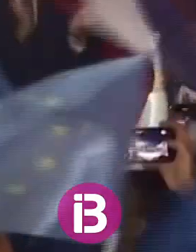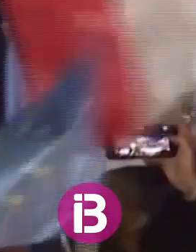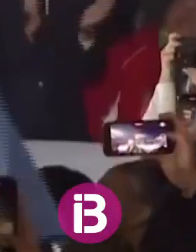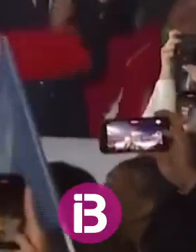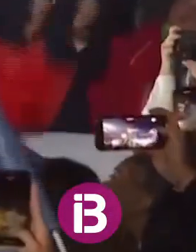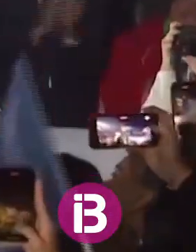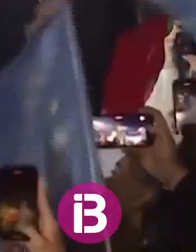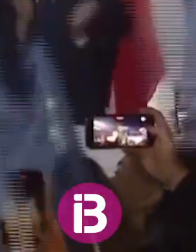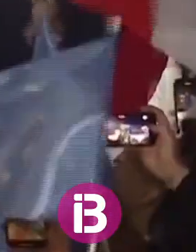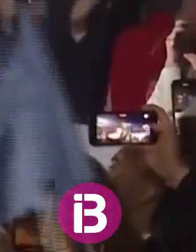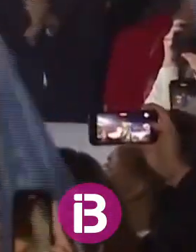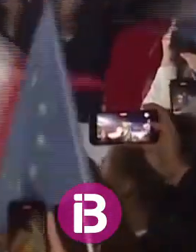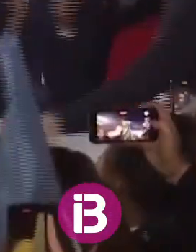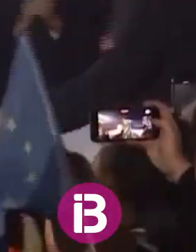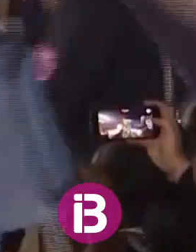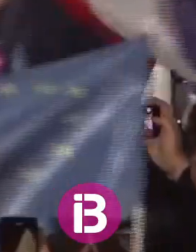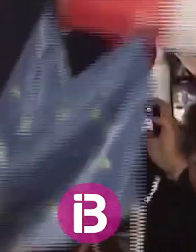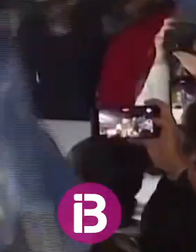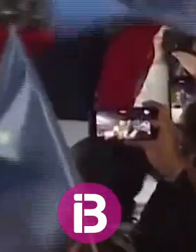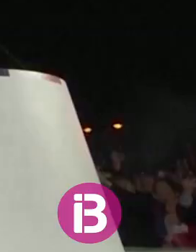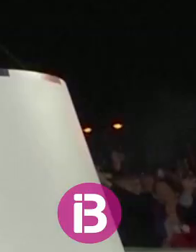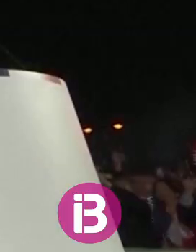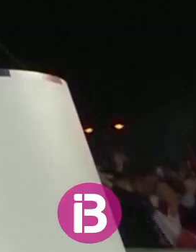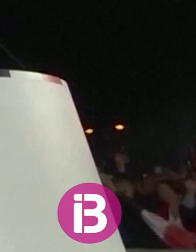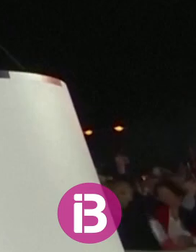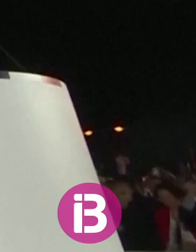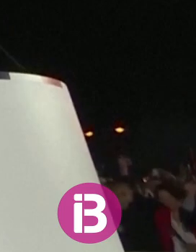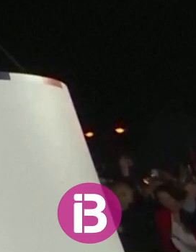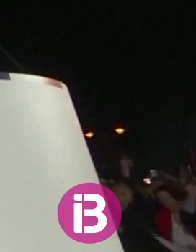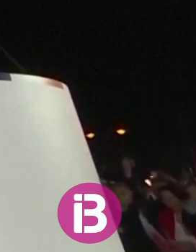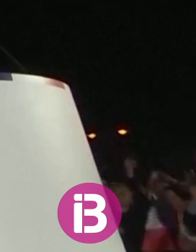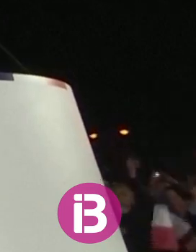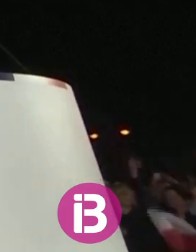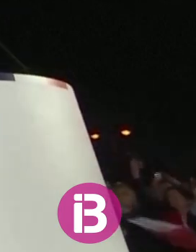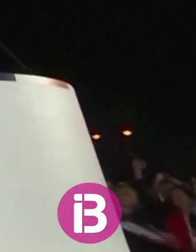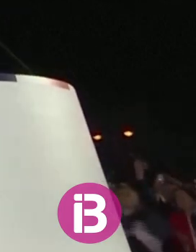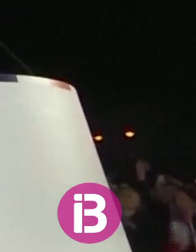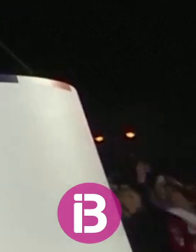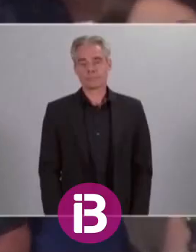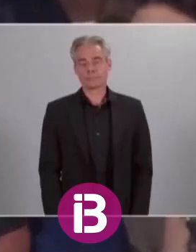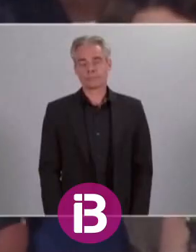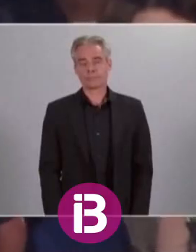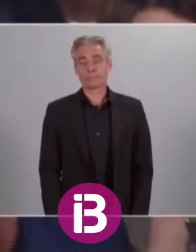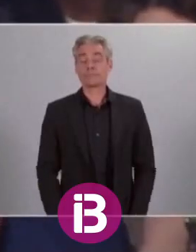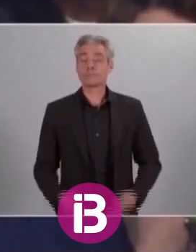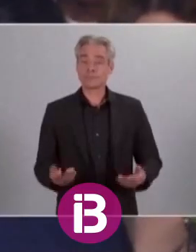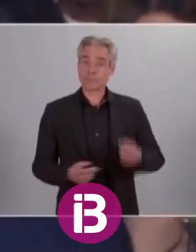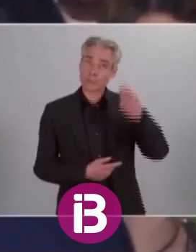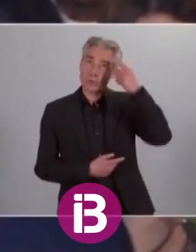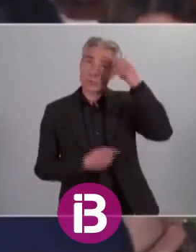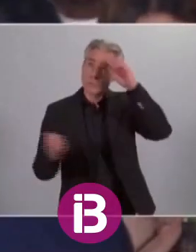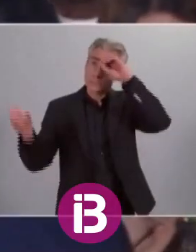en els comicis, de gairebé el 28% de l'electorat, la més alta en mig segle en una segona volta. Je pense